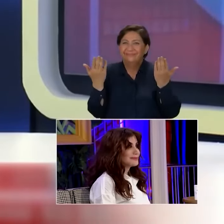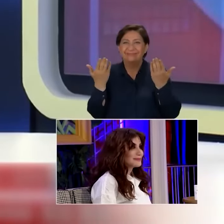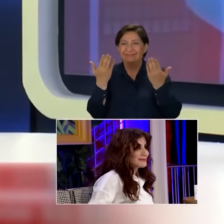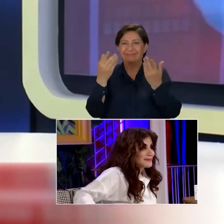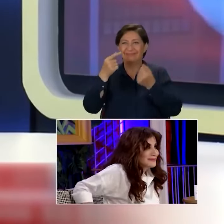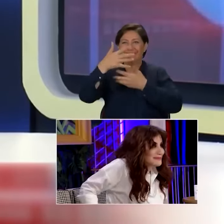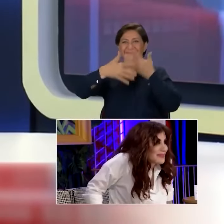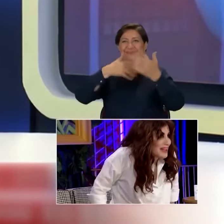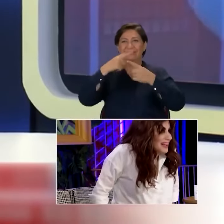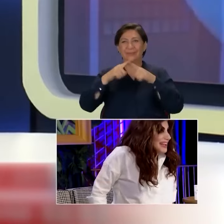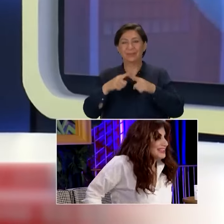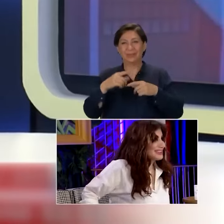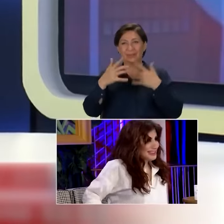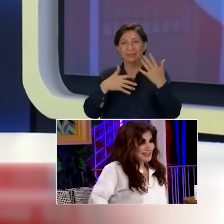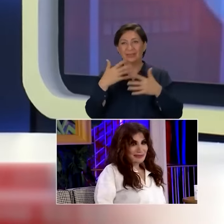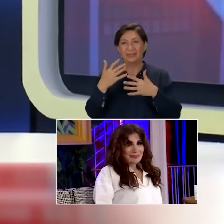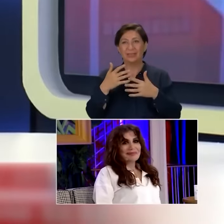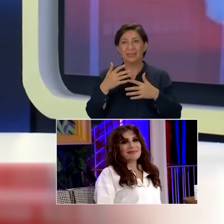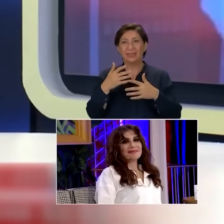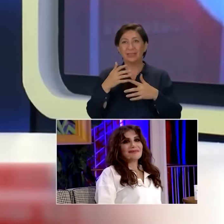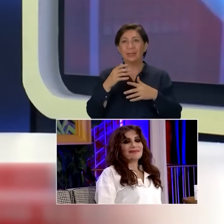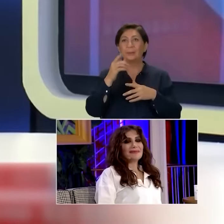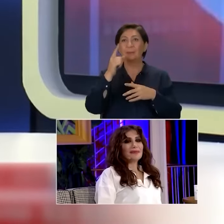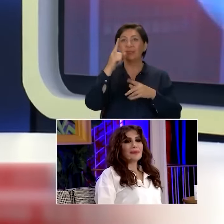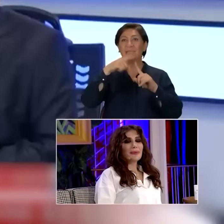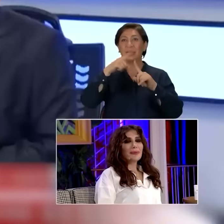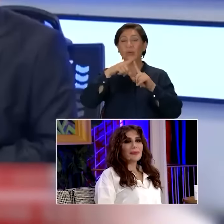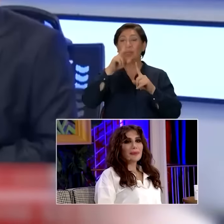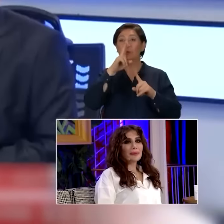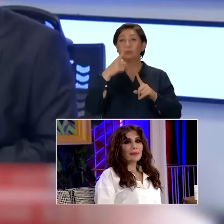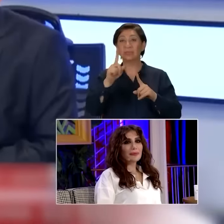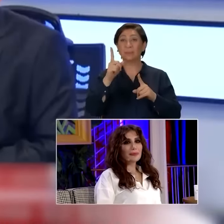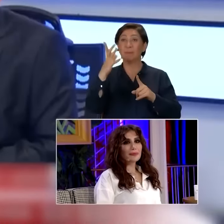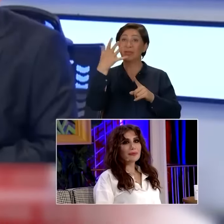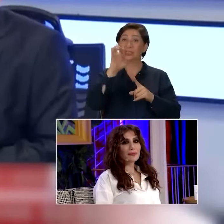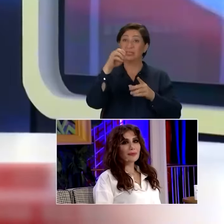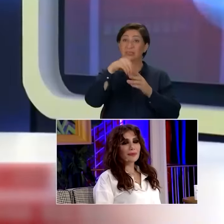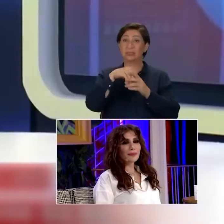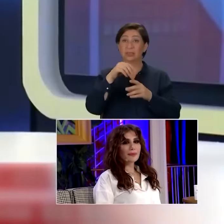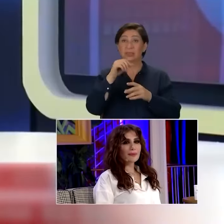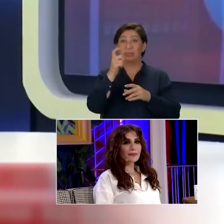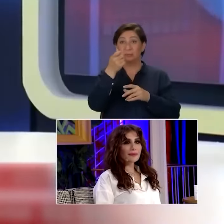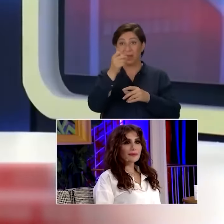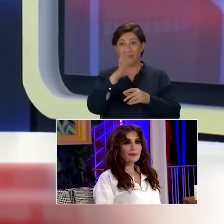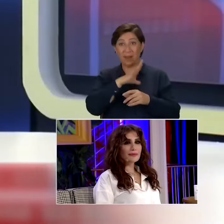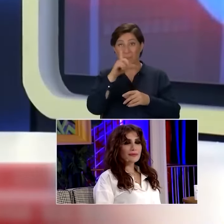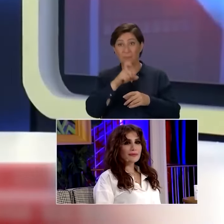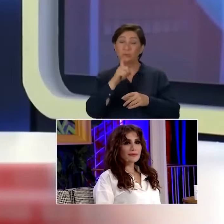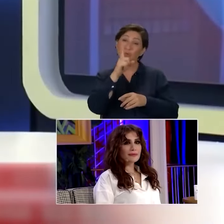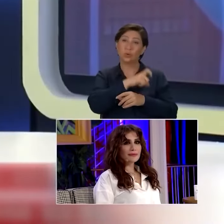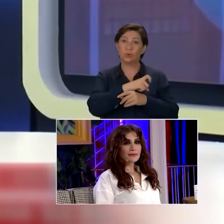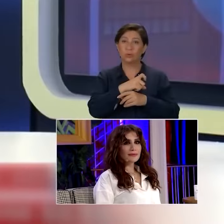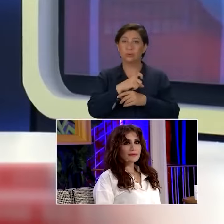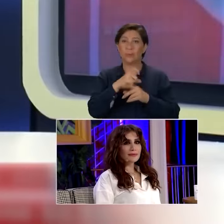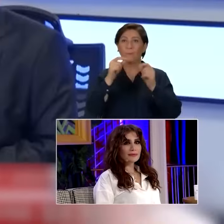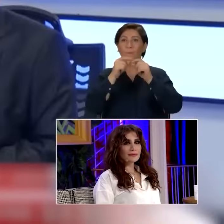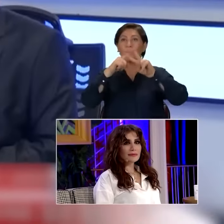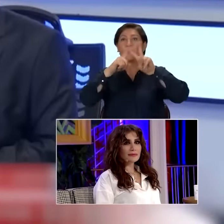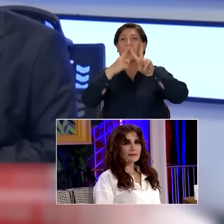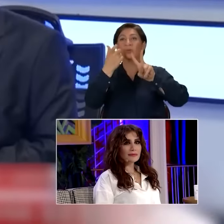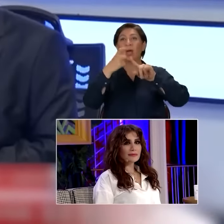4 605 ay olsa hiç para kaldı mı diye sor. 1 trilyon 200 milyar para yani almış 5